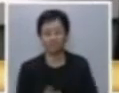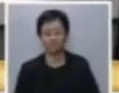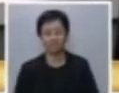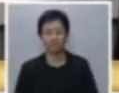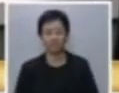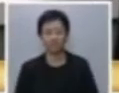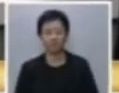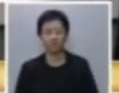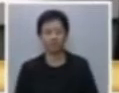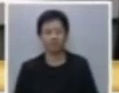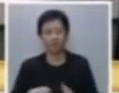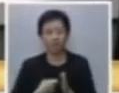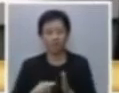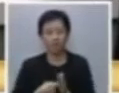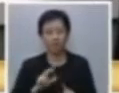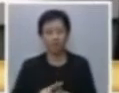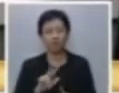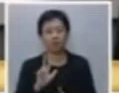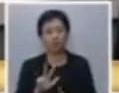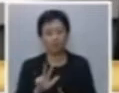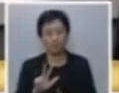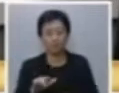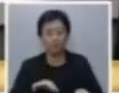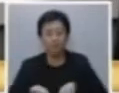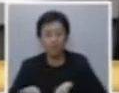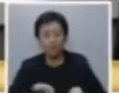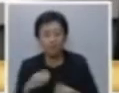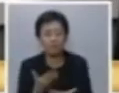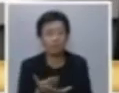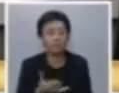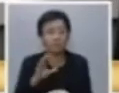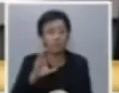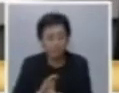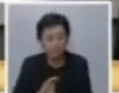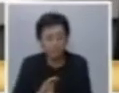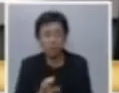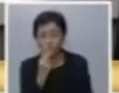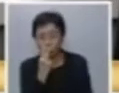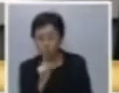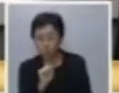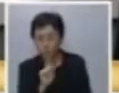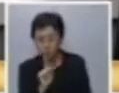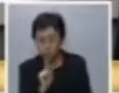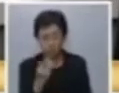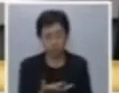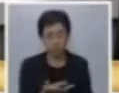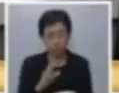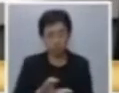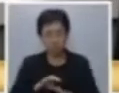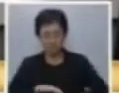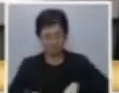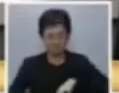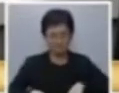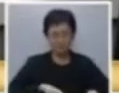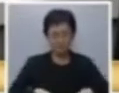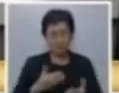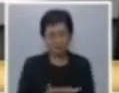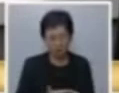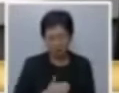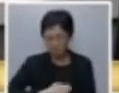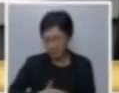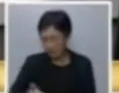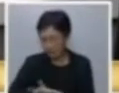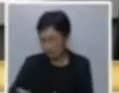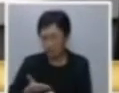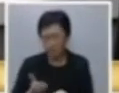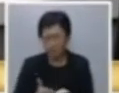เหตุผลข้อที่3ครับท่านประธานครับการบริหารงบประมาณนอกจากความสามารถในการที่จะบริหารงบประมาณให้เป็นไปตามระยะ